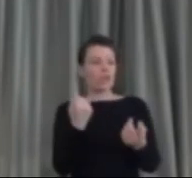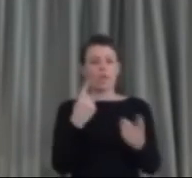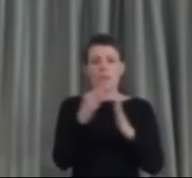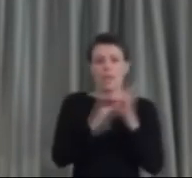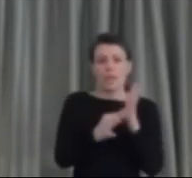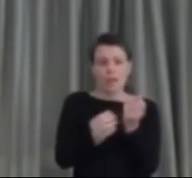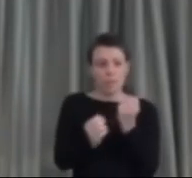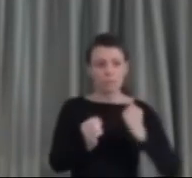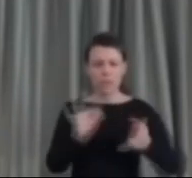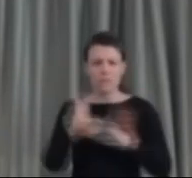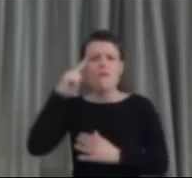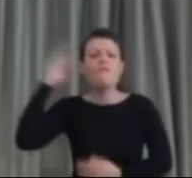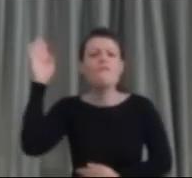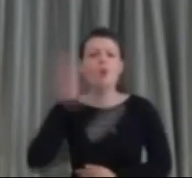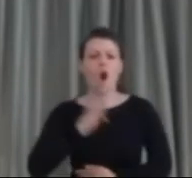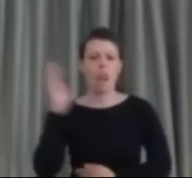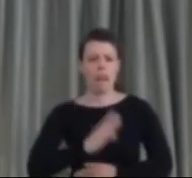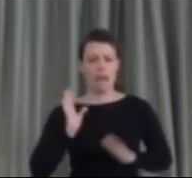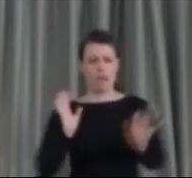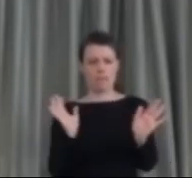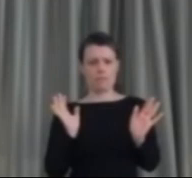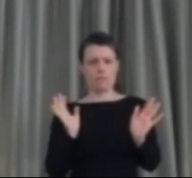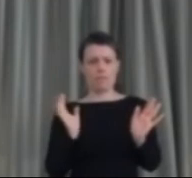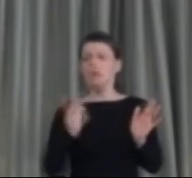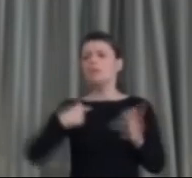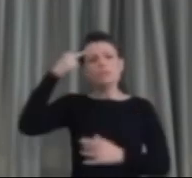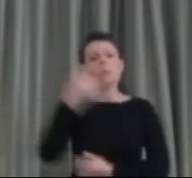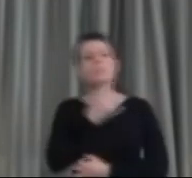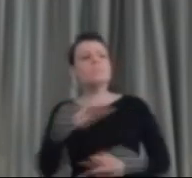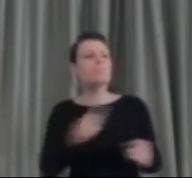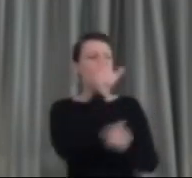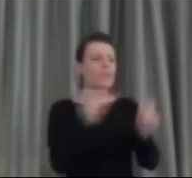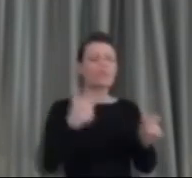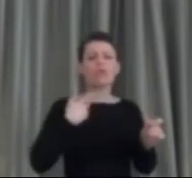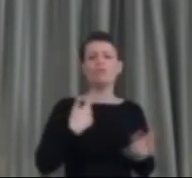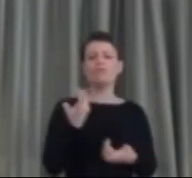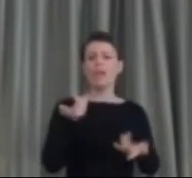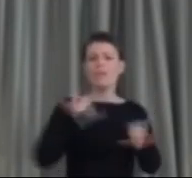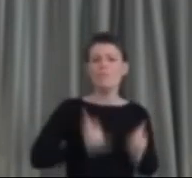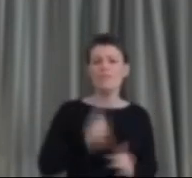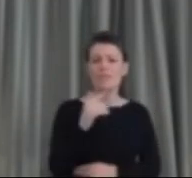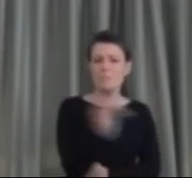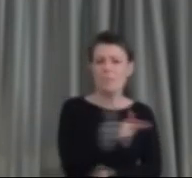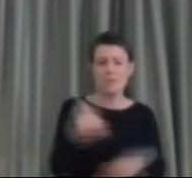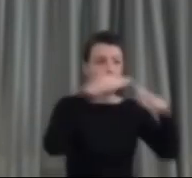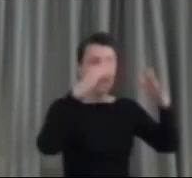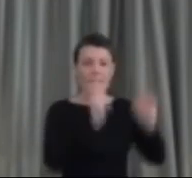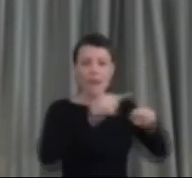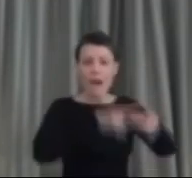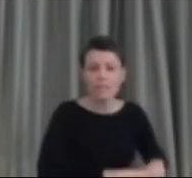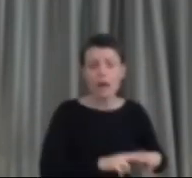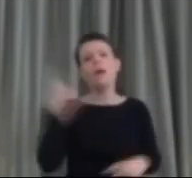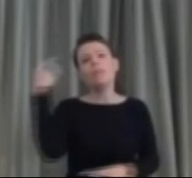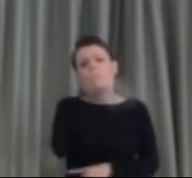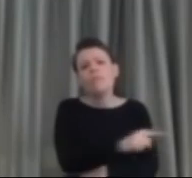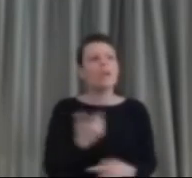in casa, soprattutto per coloro che hanno bimbi piccoli, è faticoso. Perché bisogna inventarsi ogni minuto qualcosa di nuovo